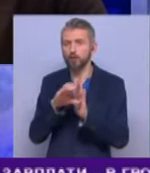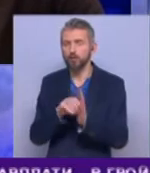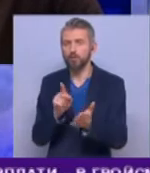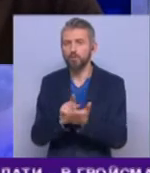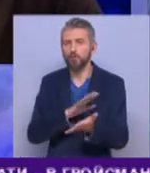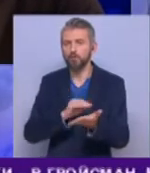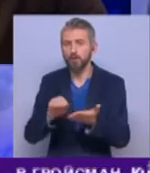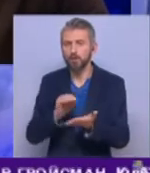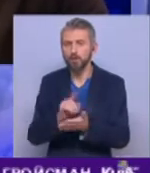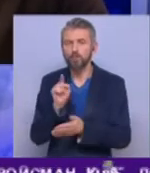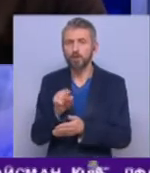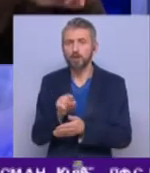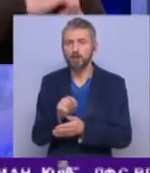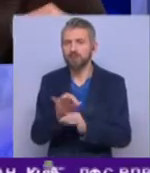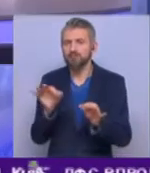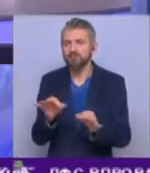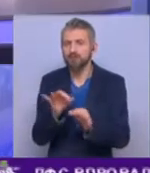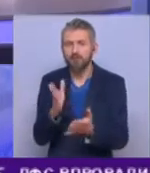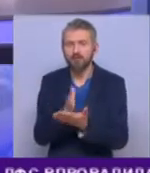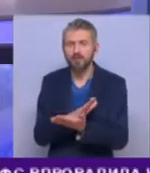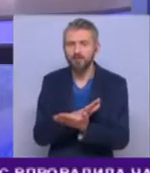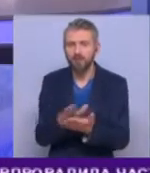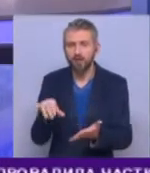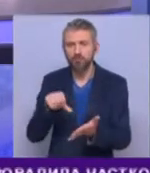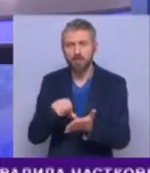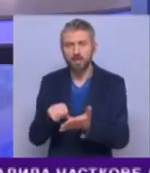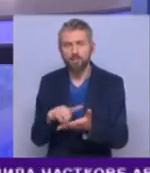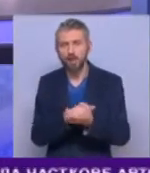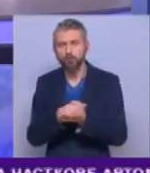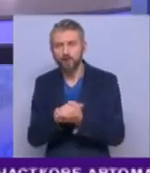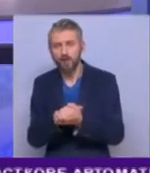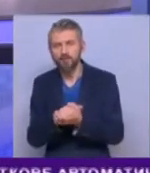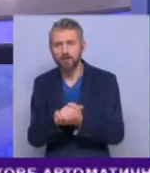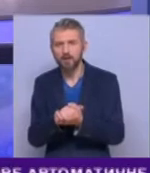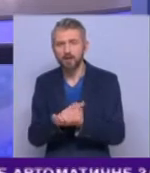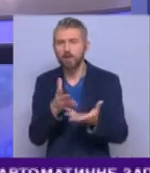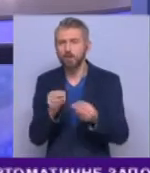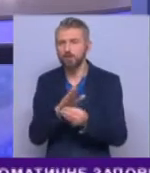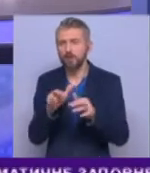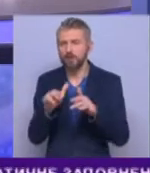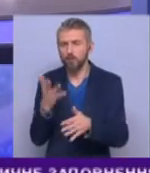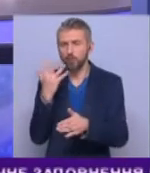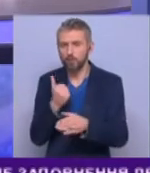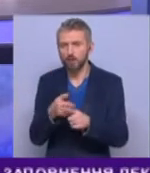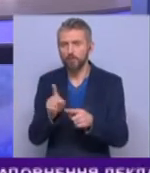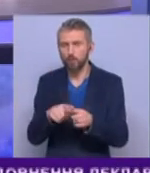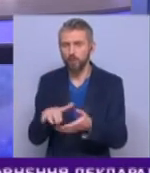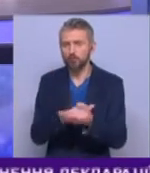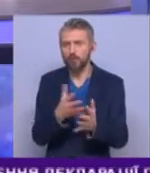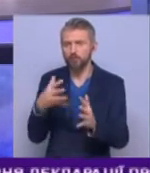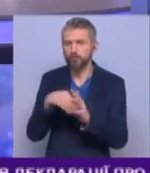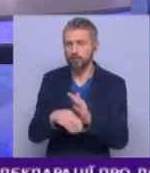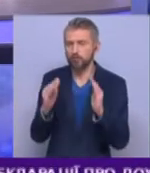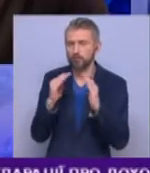бути написано, що вони жодним чином не є членами асоціації, жодним чином не впливає діяльність, коли в цю асоціацію